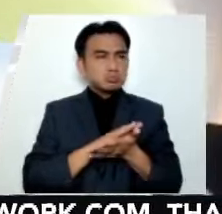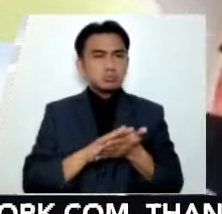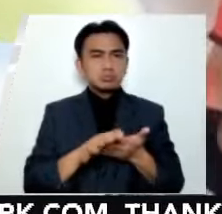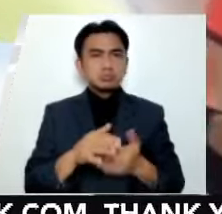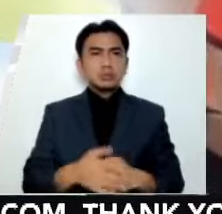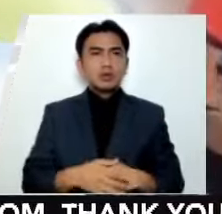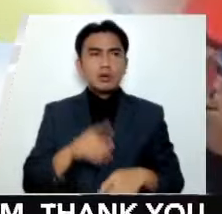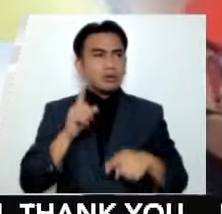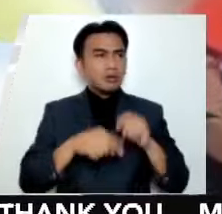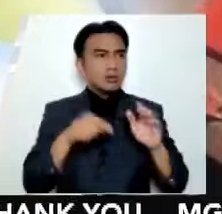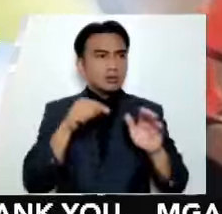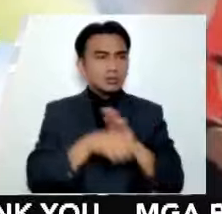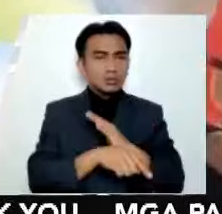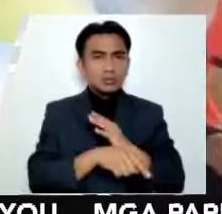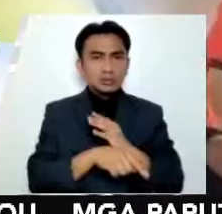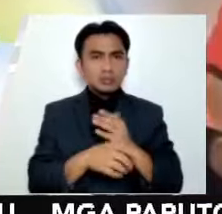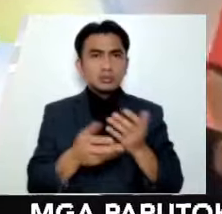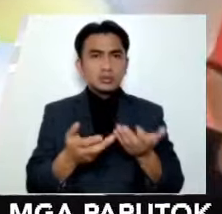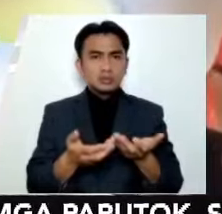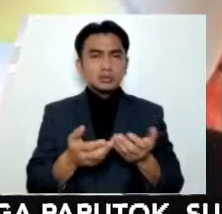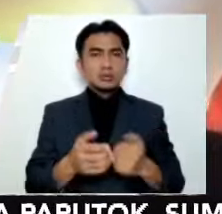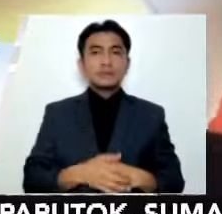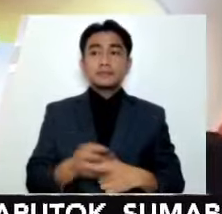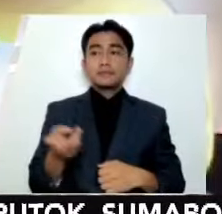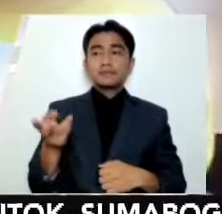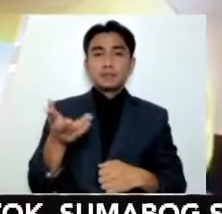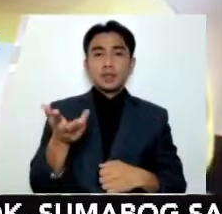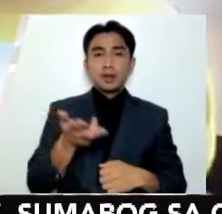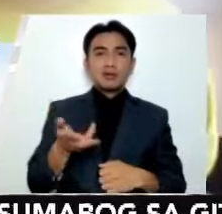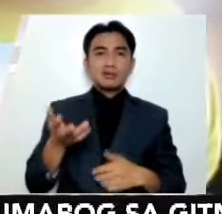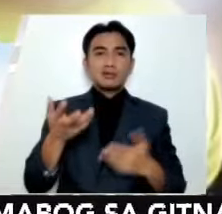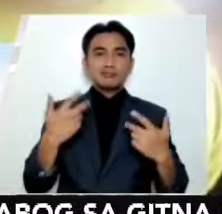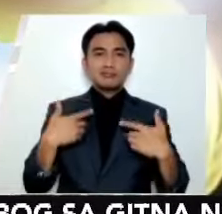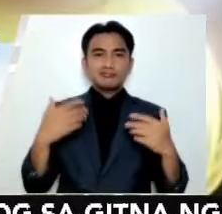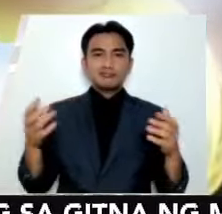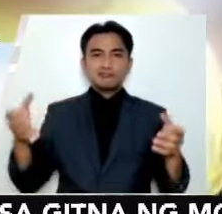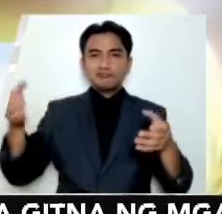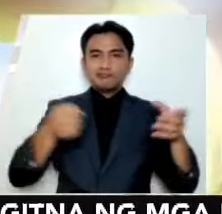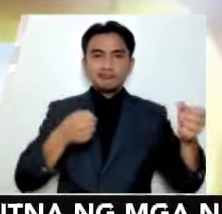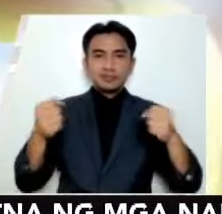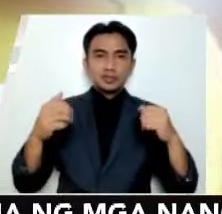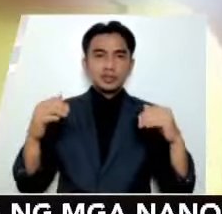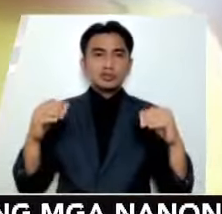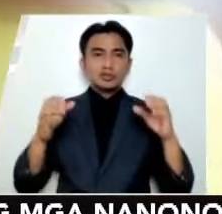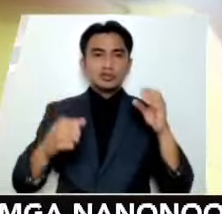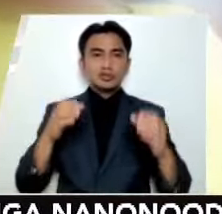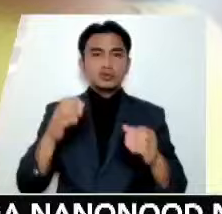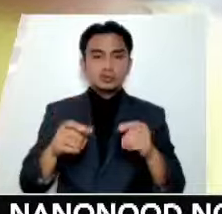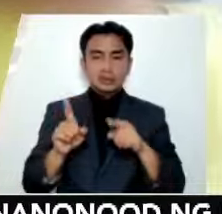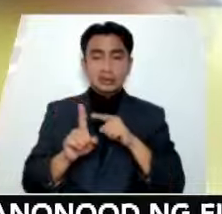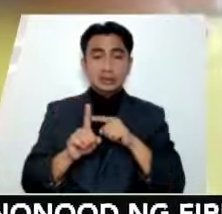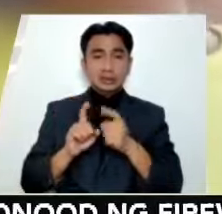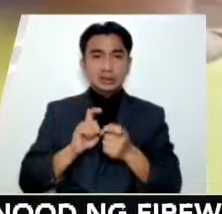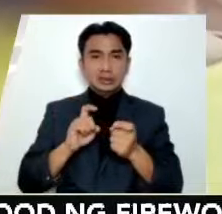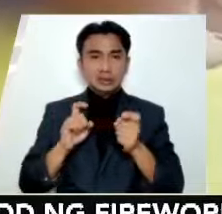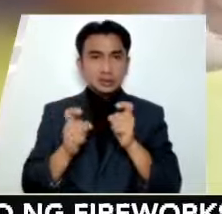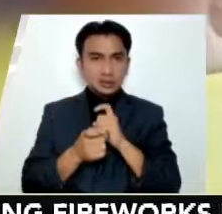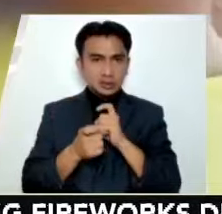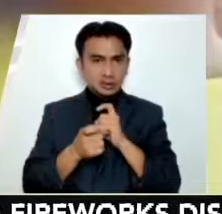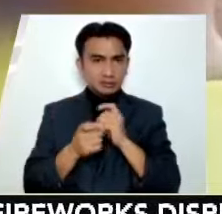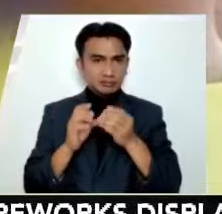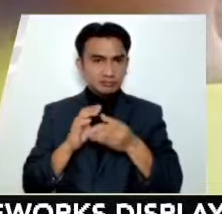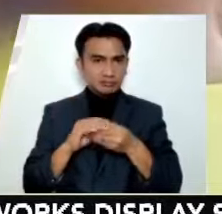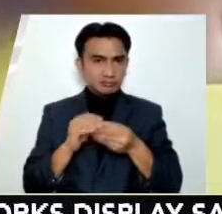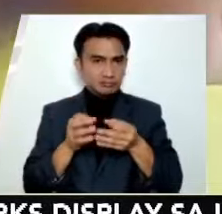Nang pagharapin sa piskalya mga suspek at kaanak ng biktima, kumambyo na naman si alias Nessa.